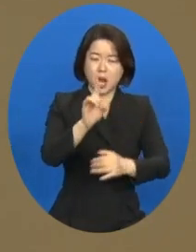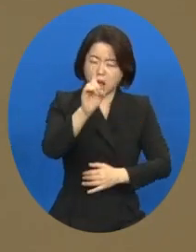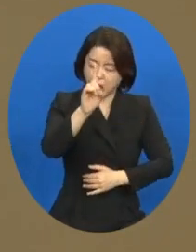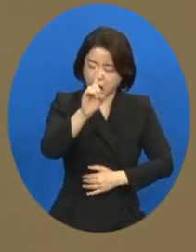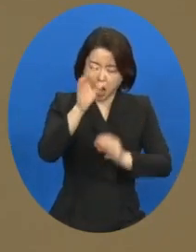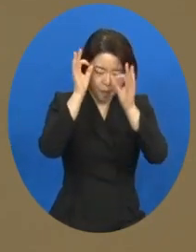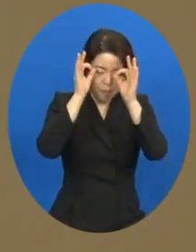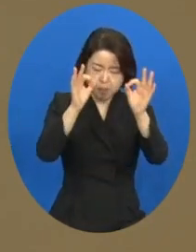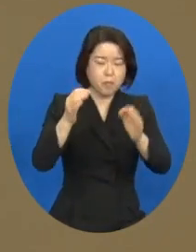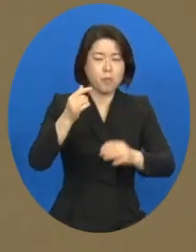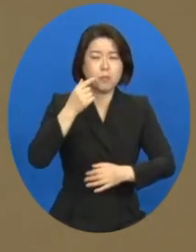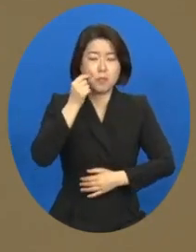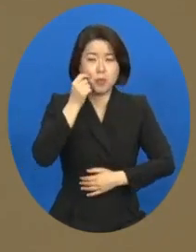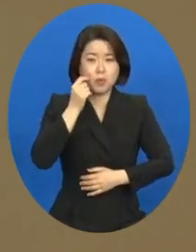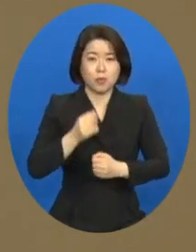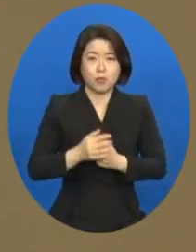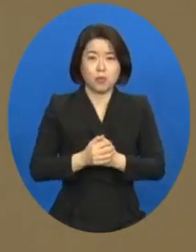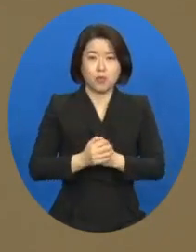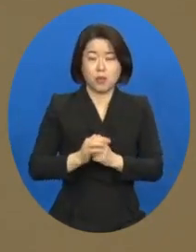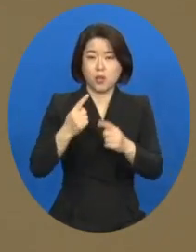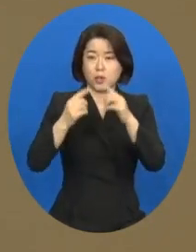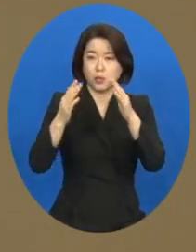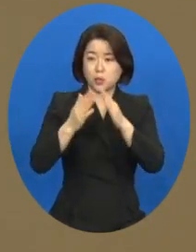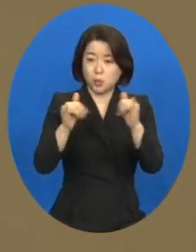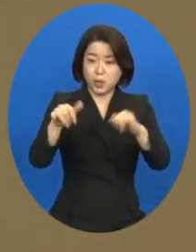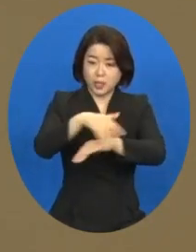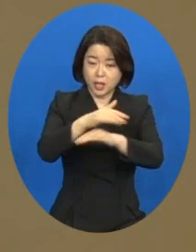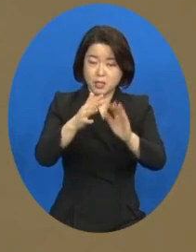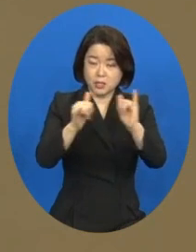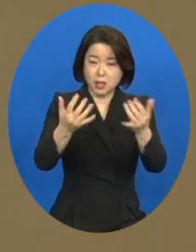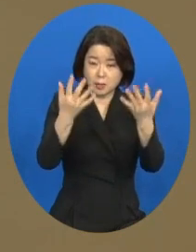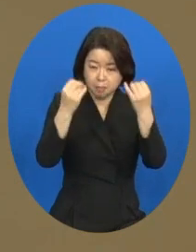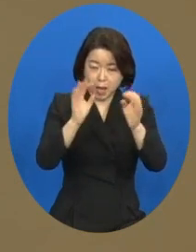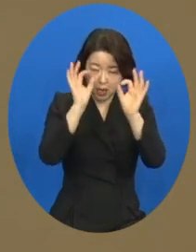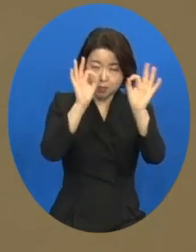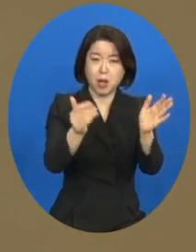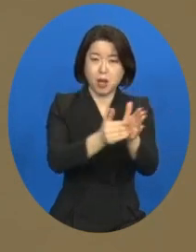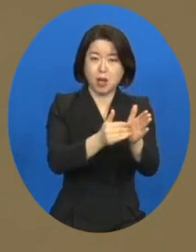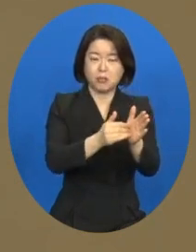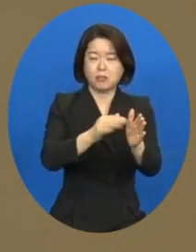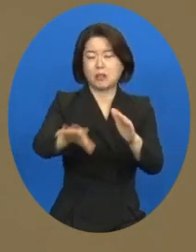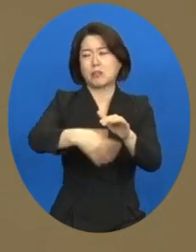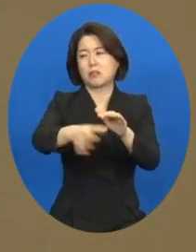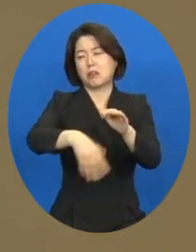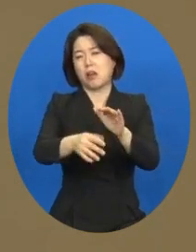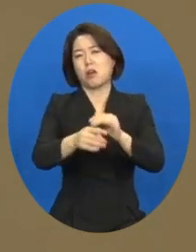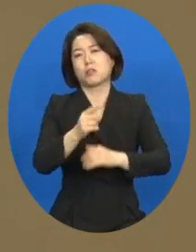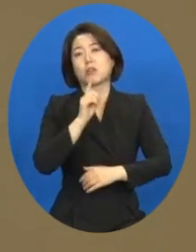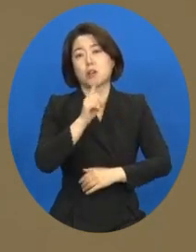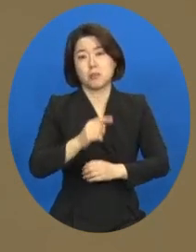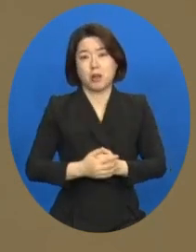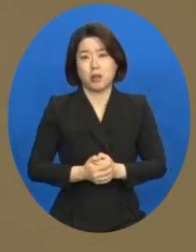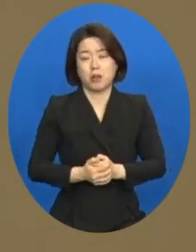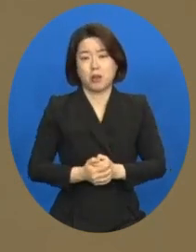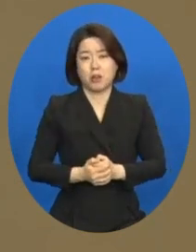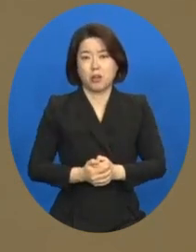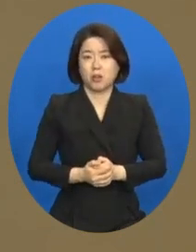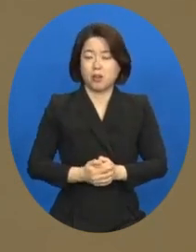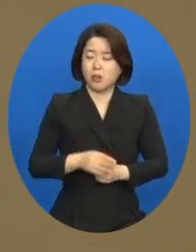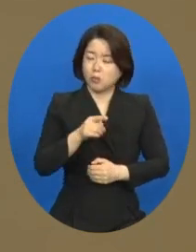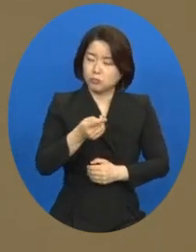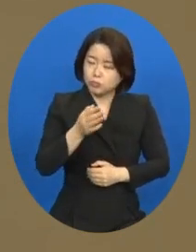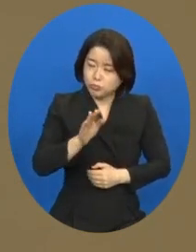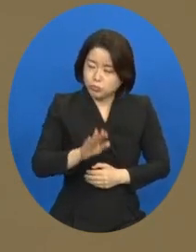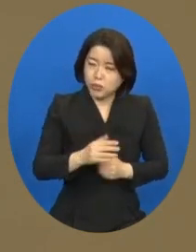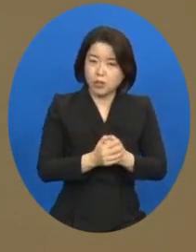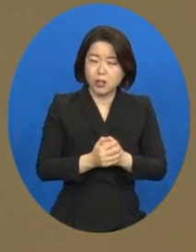봤다는 거예요. 교회 다니는 사람은 많이 봤지만 다 엉터리더라는 거예요. 그렇다면 예수